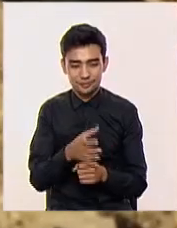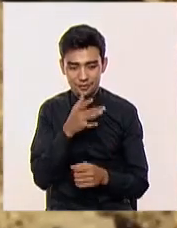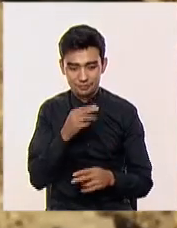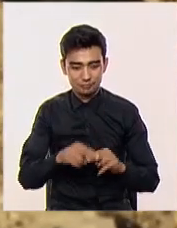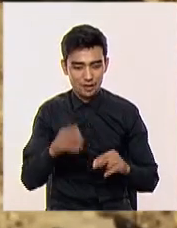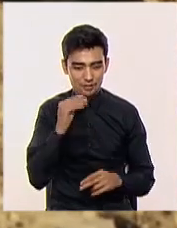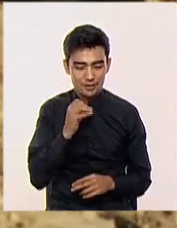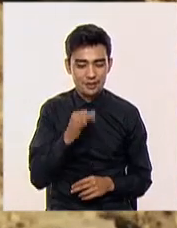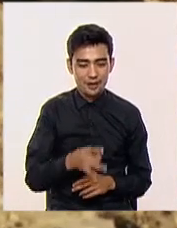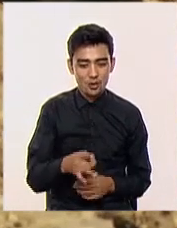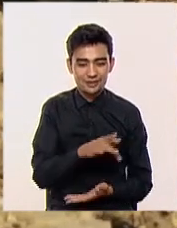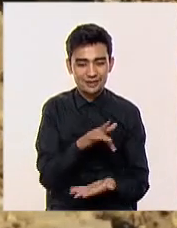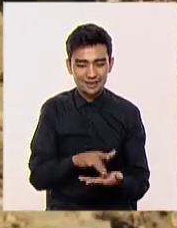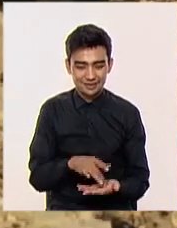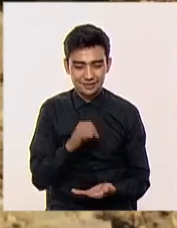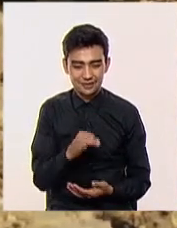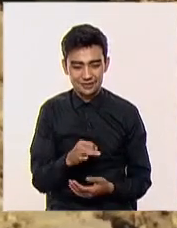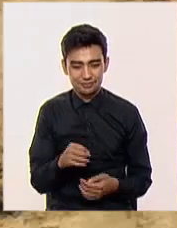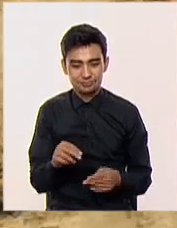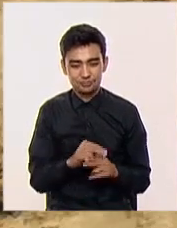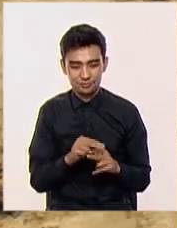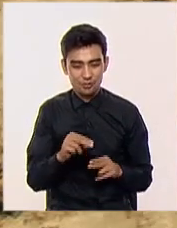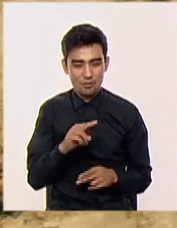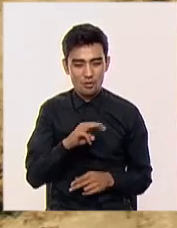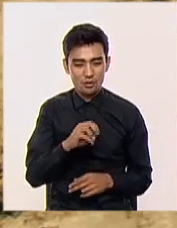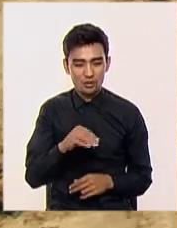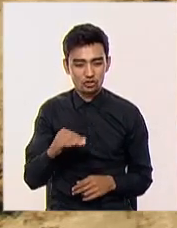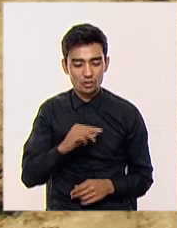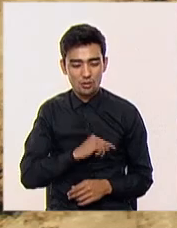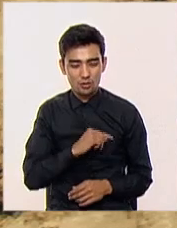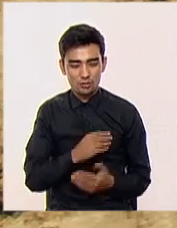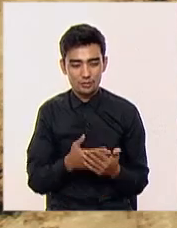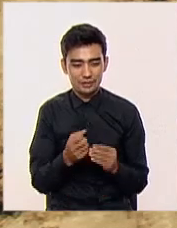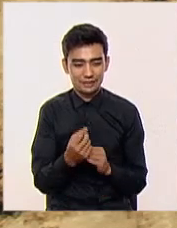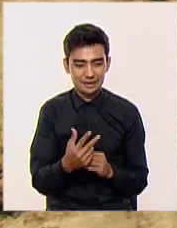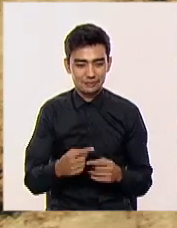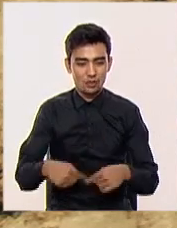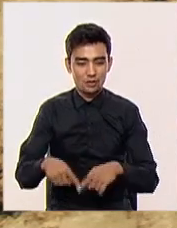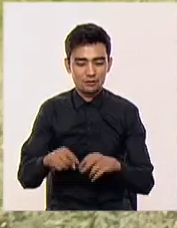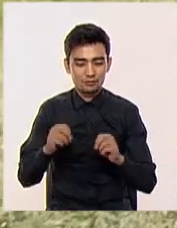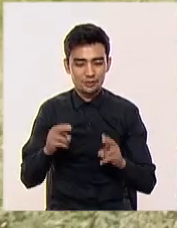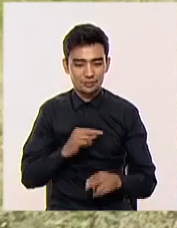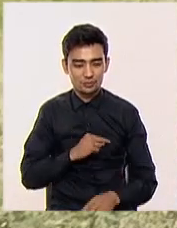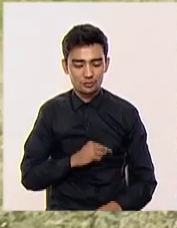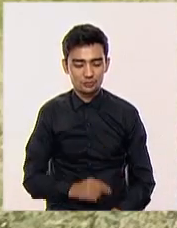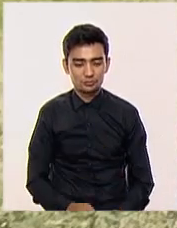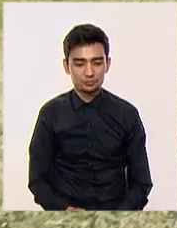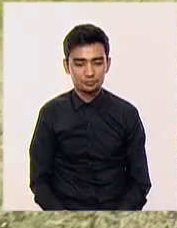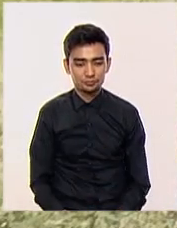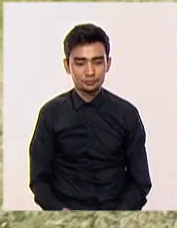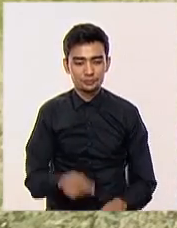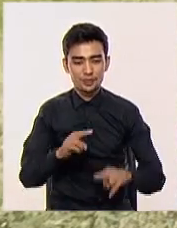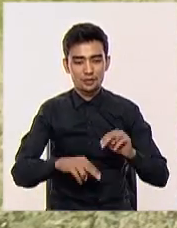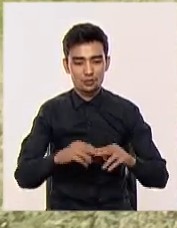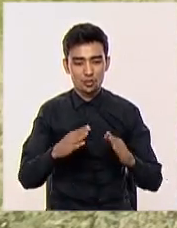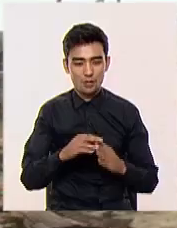При въезде в районный центр строительно-монтажными работами здесь занимаются 13 подрядных организаций. Строительство